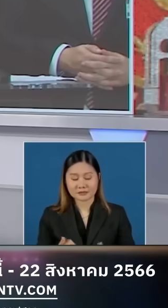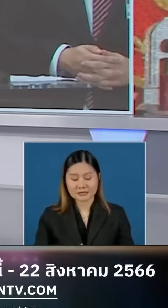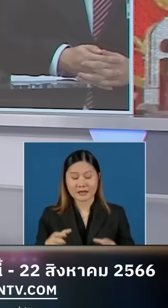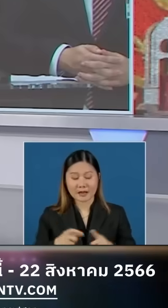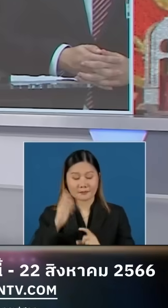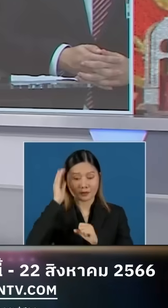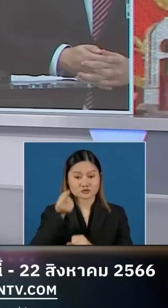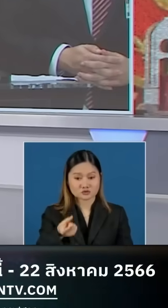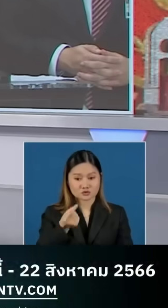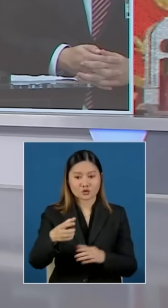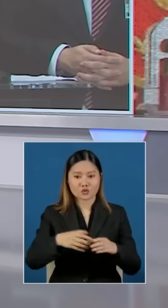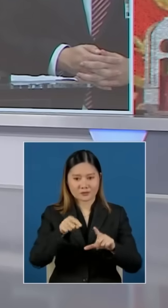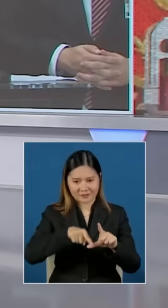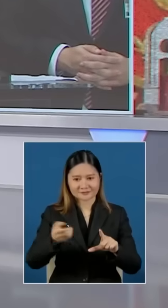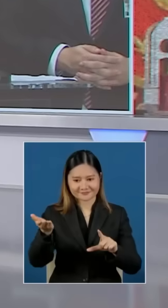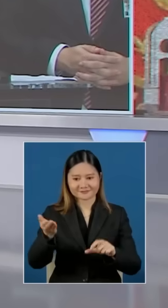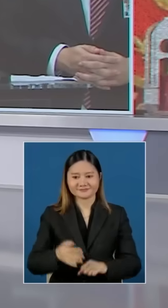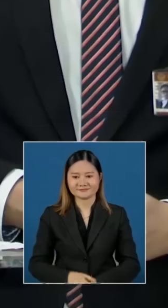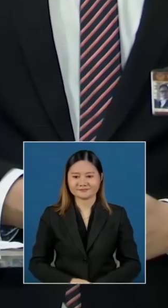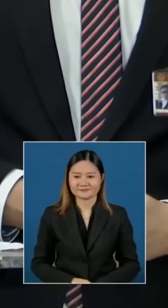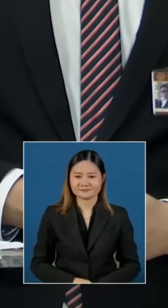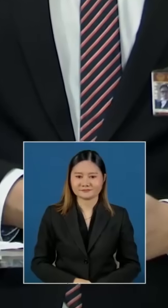แถลงสดๆจากพรรคก้าวไกลฮะเชิญครับ